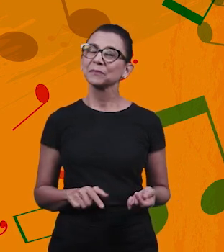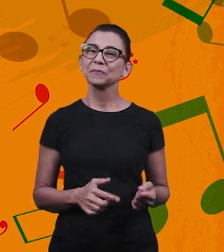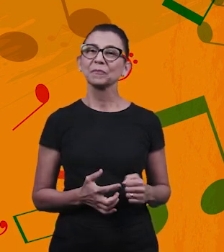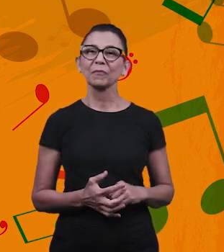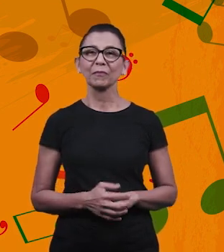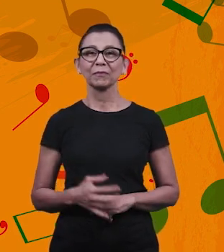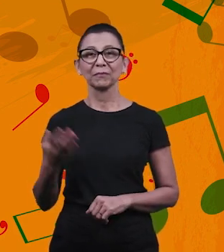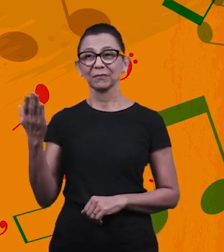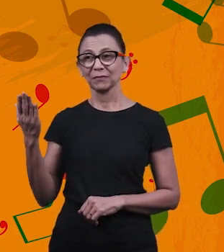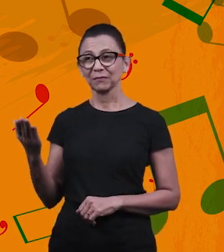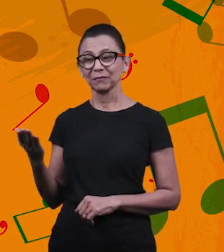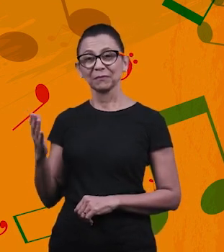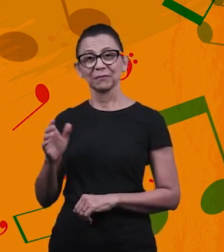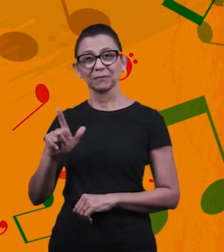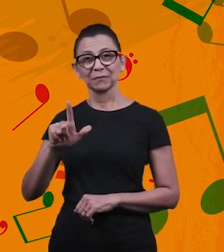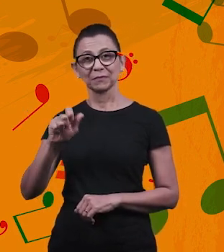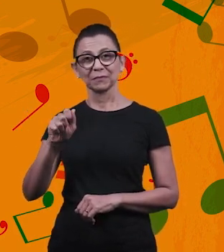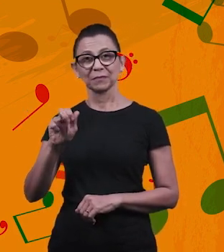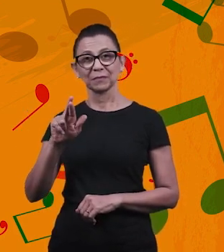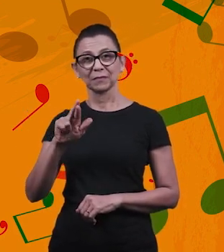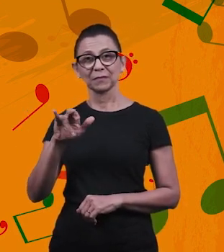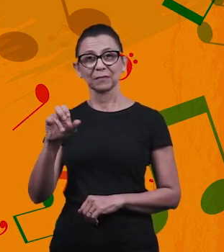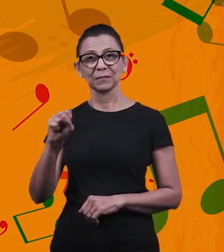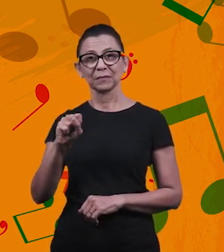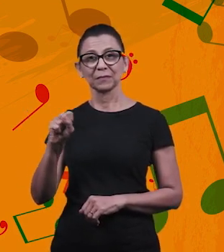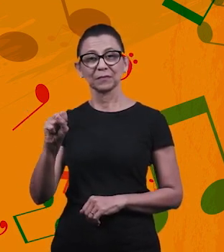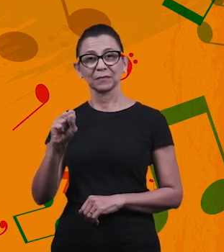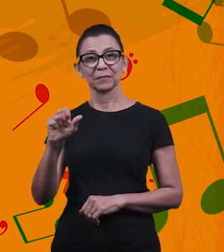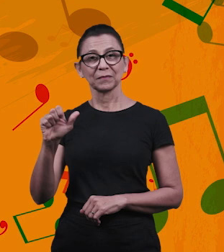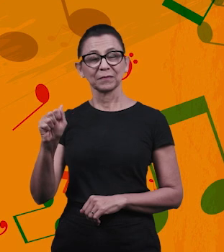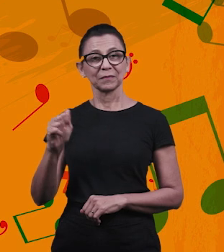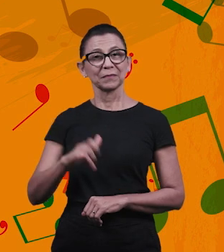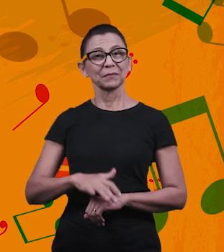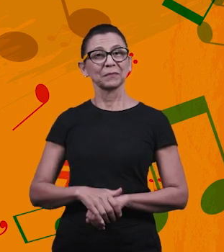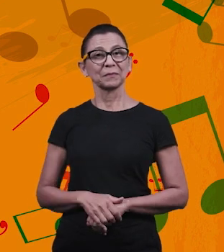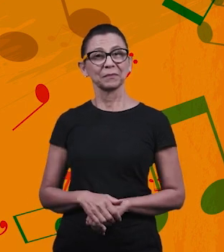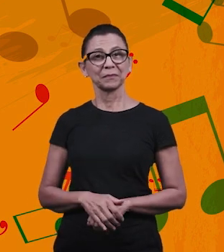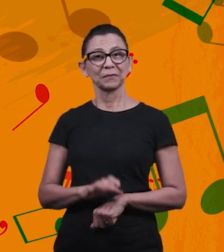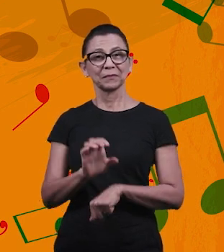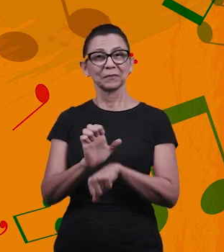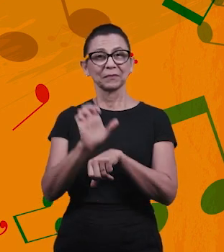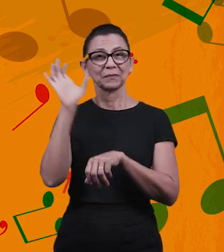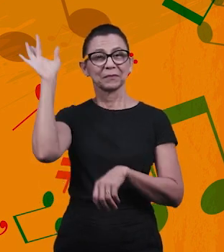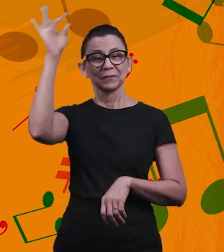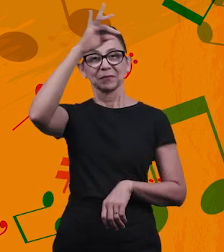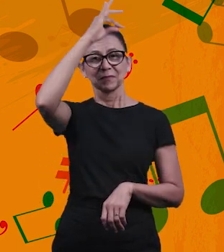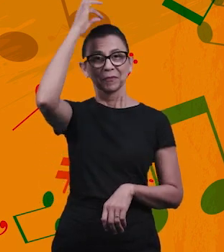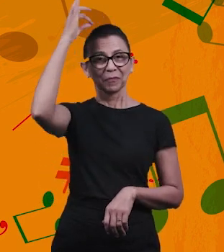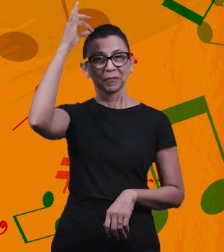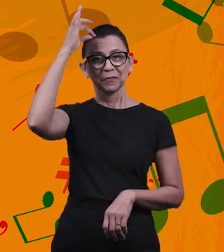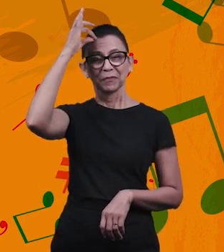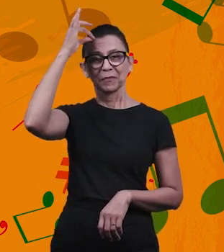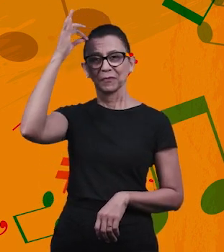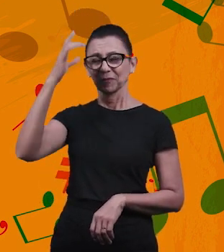Это малышка Лариса из города Илья дас Карейрас, штат Эспирито-Санто.